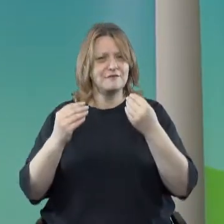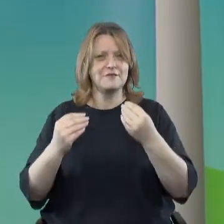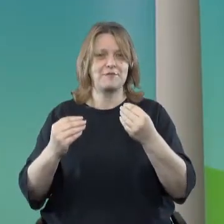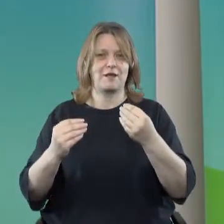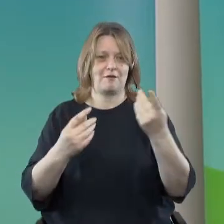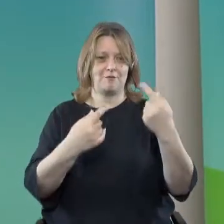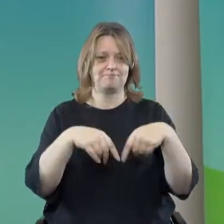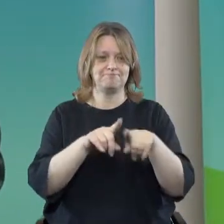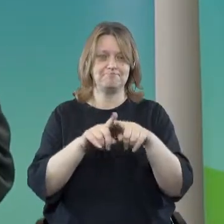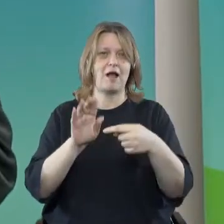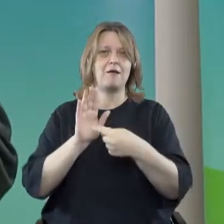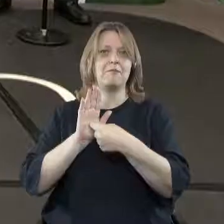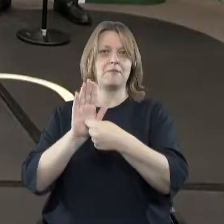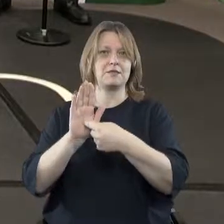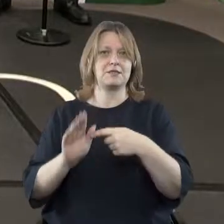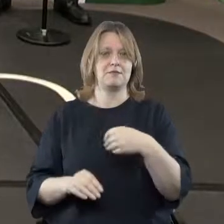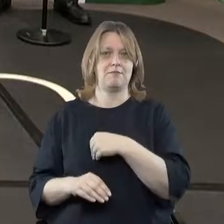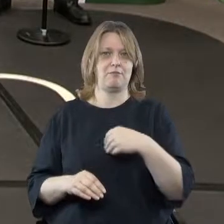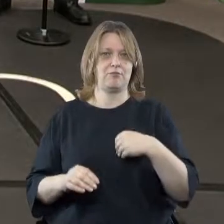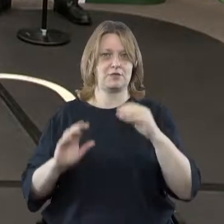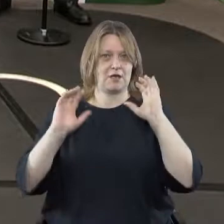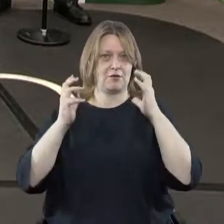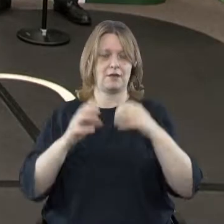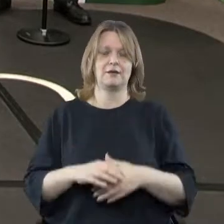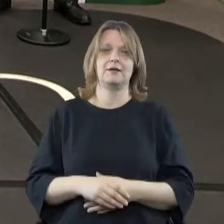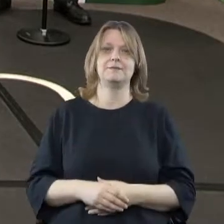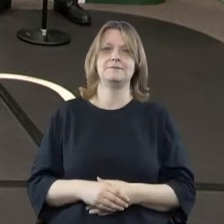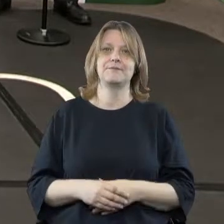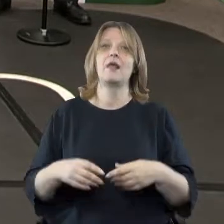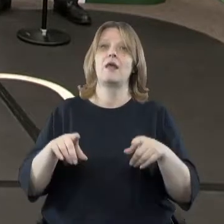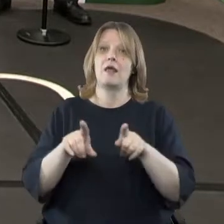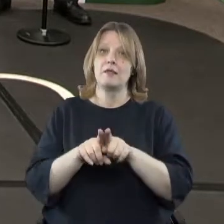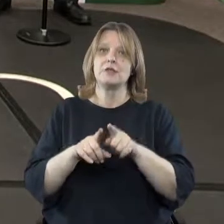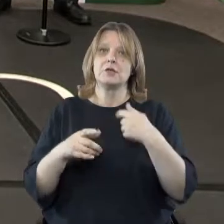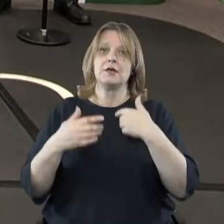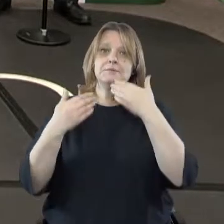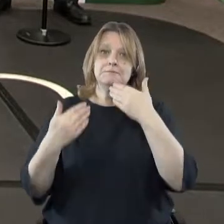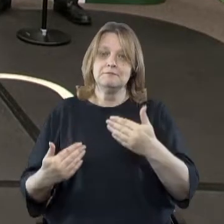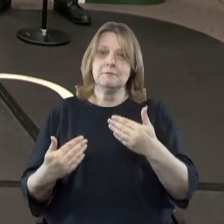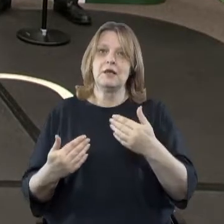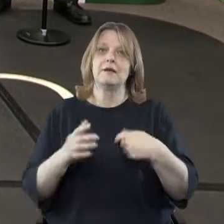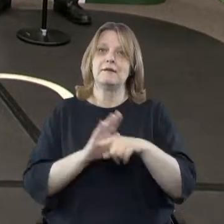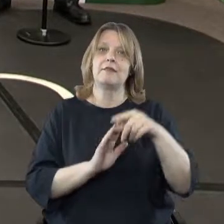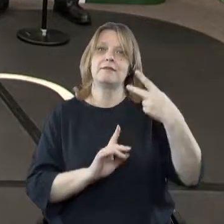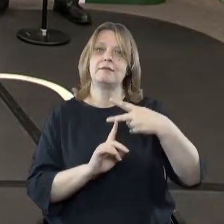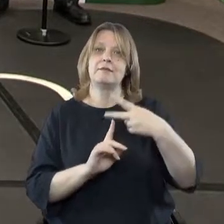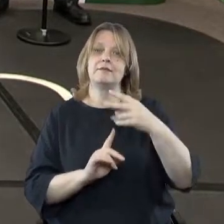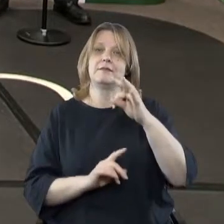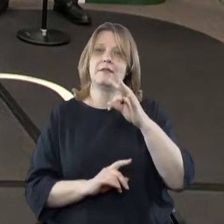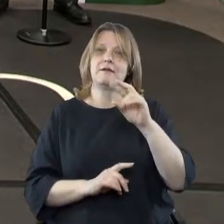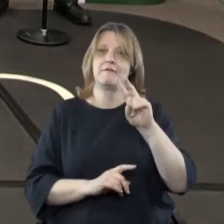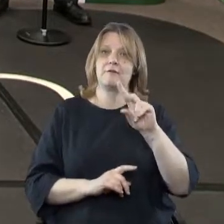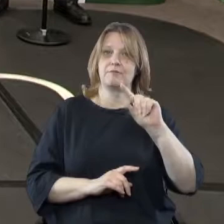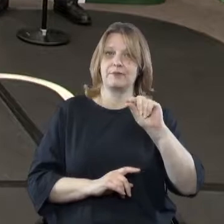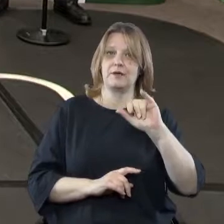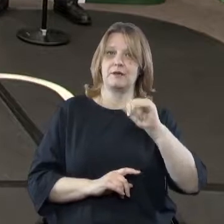misji Polskiego Radia. Również na koniec podziękowania dla stacji TVP Info, która